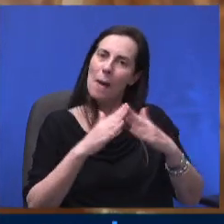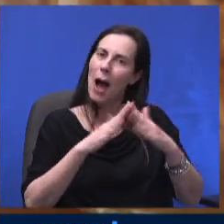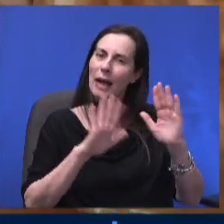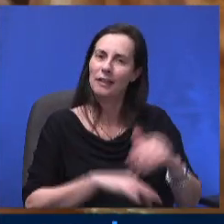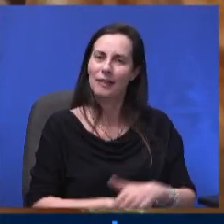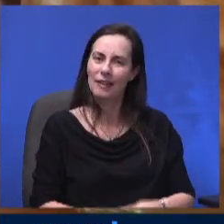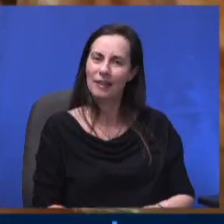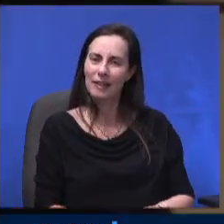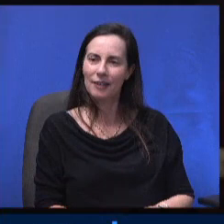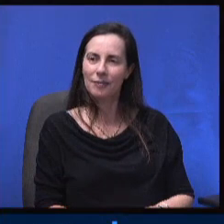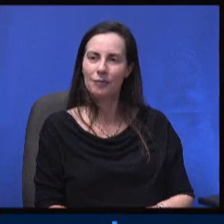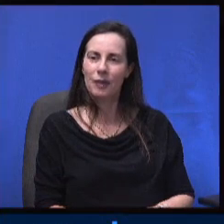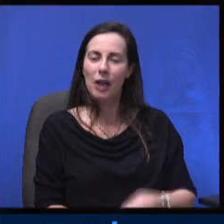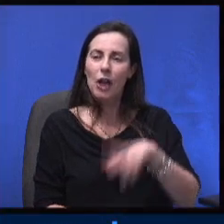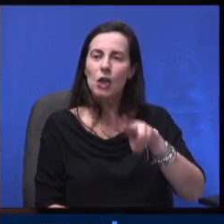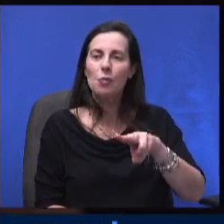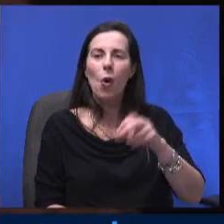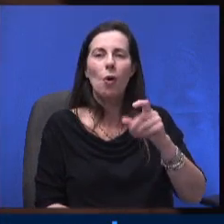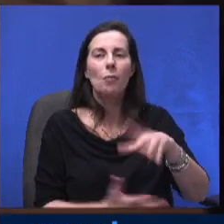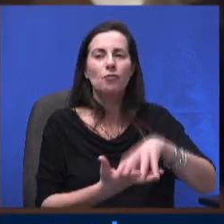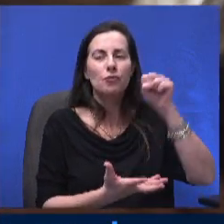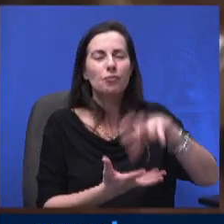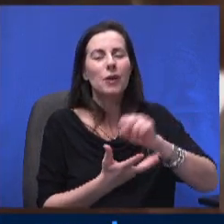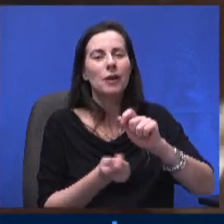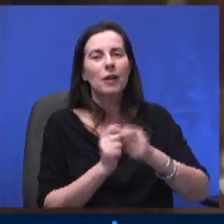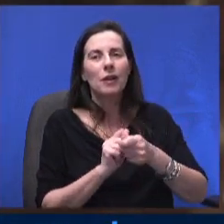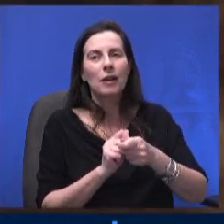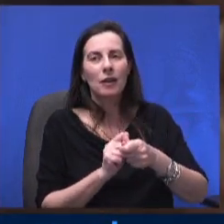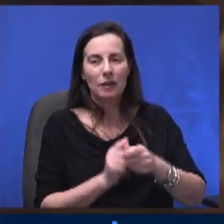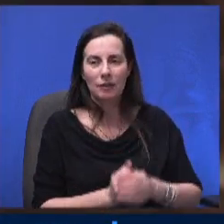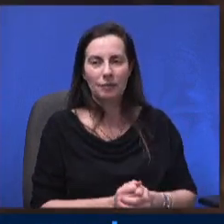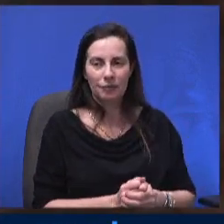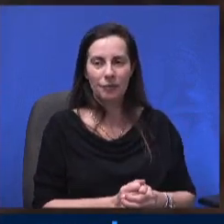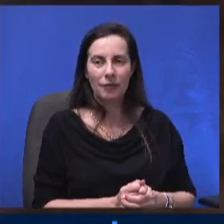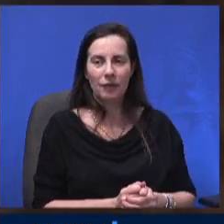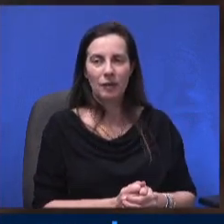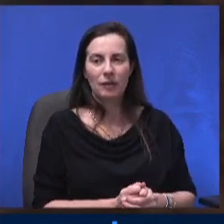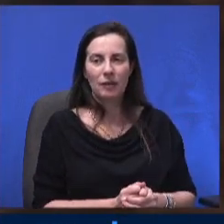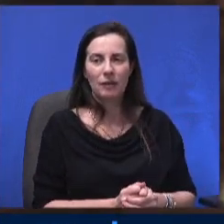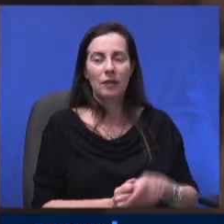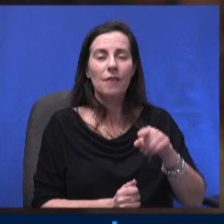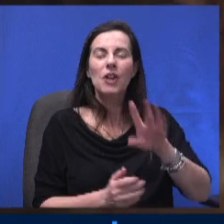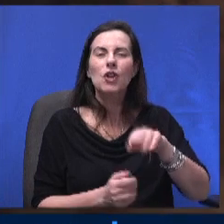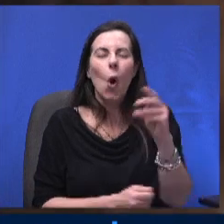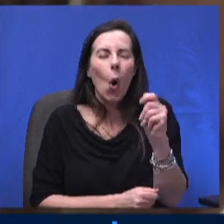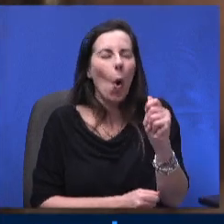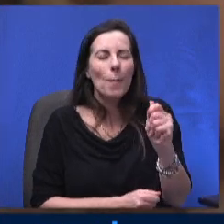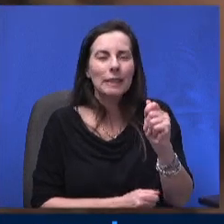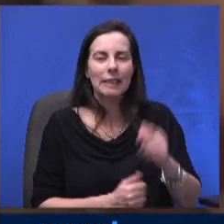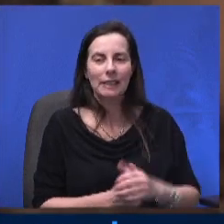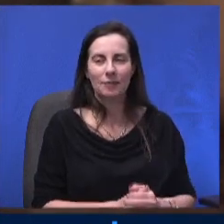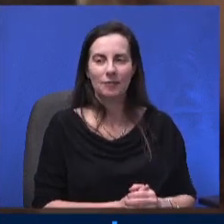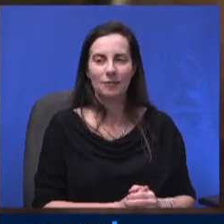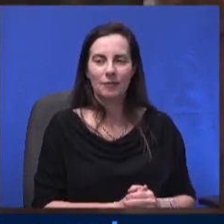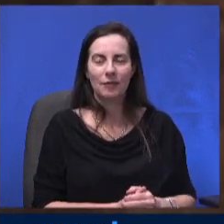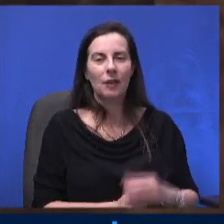יש פה בעצם משאבה שהיא מחמצנת את הנוזל האלכוהולי, וככה יוצר, ככה נוצר חומץ בעצם. אלכוהול פלוס